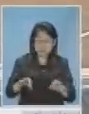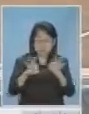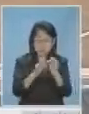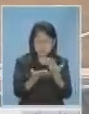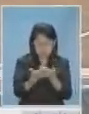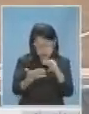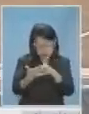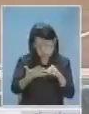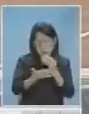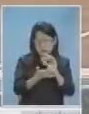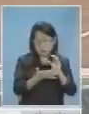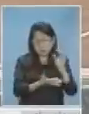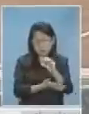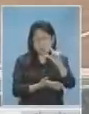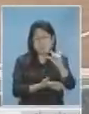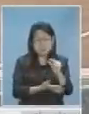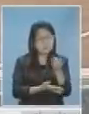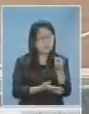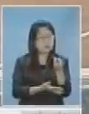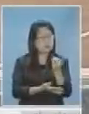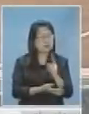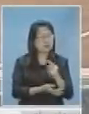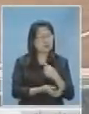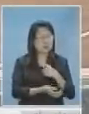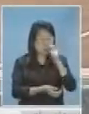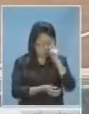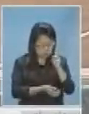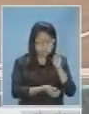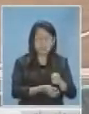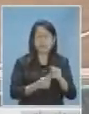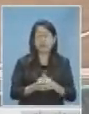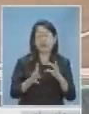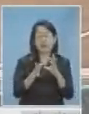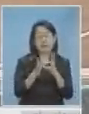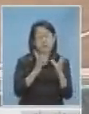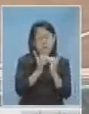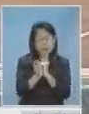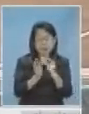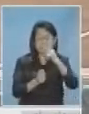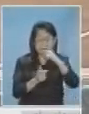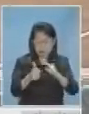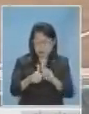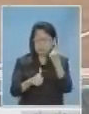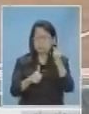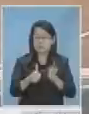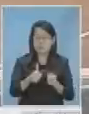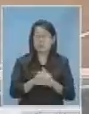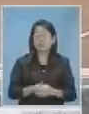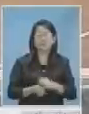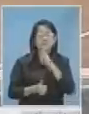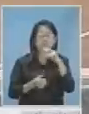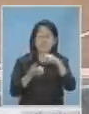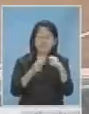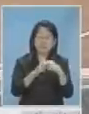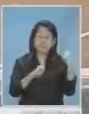ครับผมขออนุญาตกราบเรียนท่านประธานด้วยความเคารพจริงๆว่าวัฒนธรรมเนี่ยเป็นเรื่องแรกนะครับเวลาเราเกิดปัญหาเรา